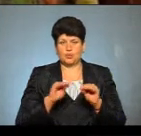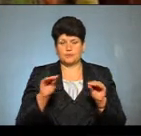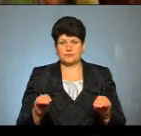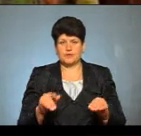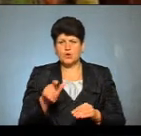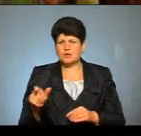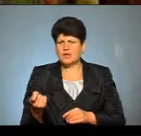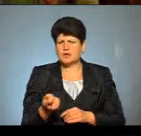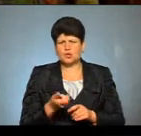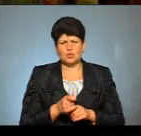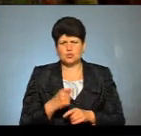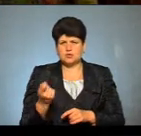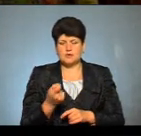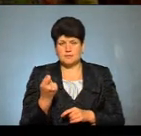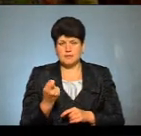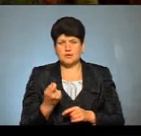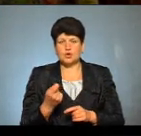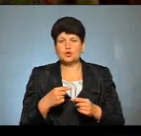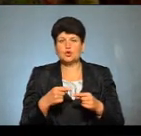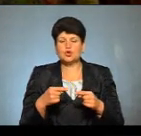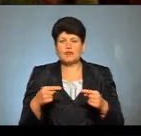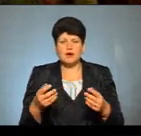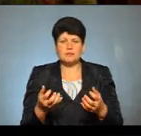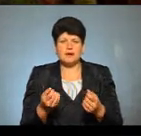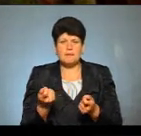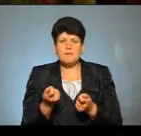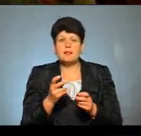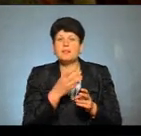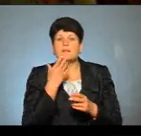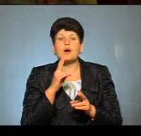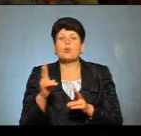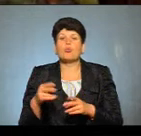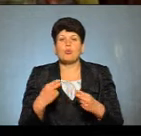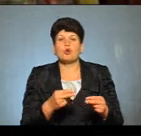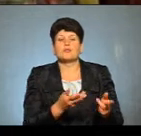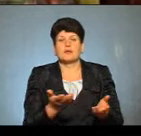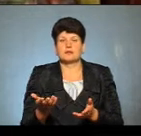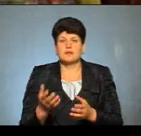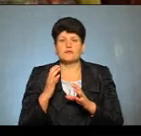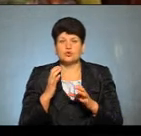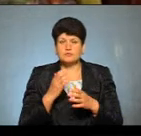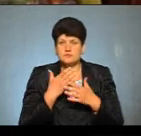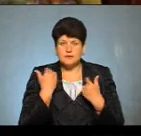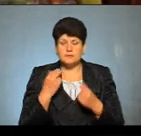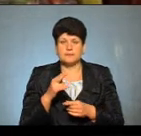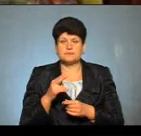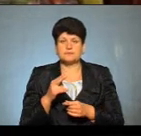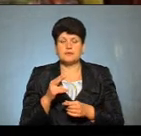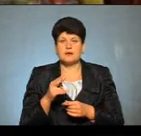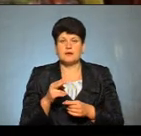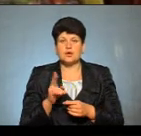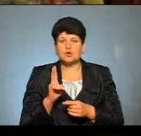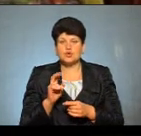Людей дуже мало. Товару беремо дуже мало, тому що нема кому його продавати. Автобуси не ходять, пижики не ходять. Хтось